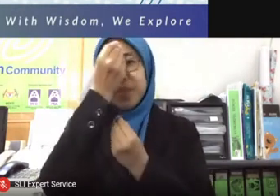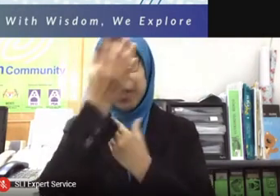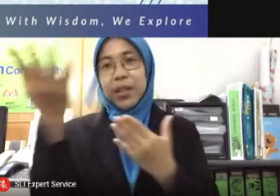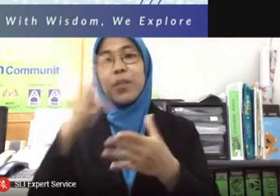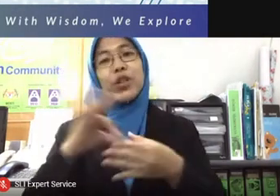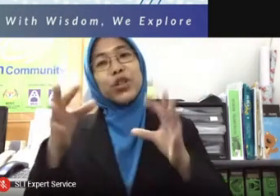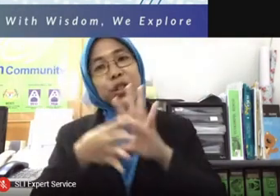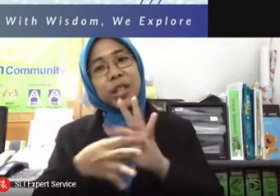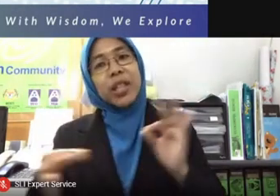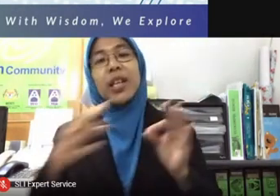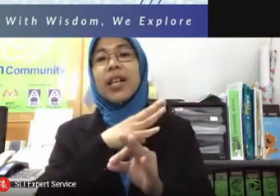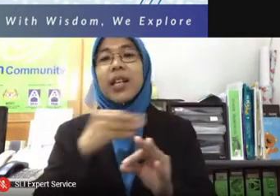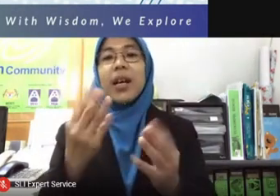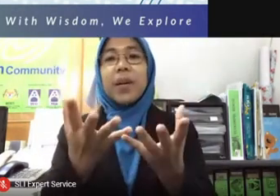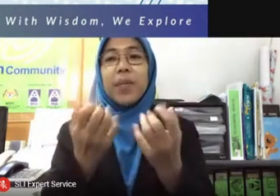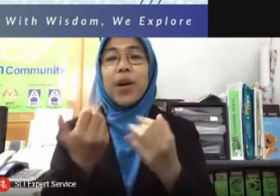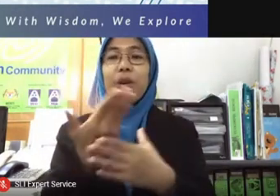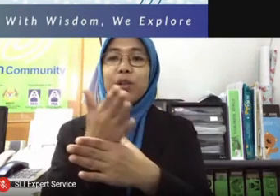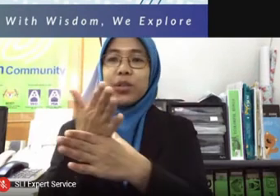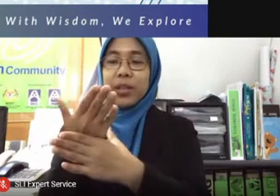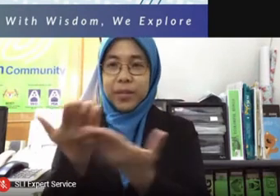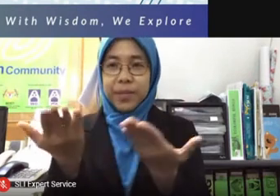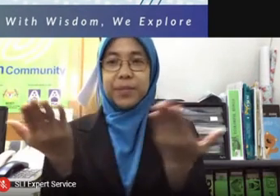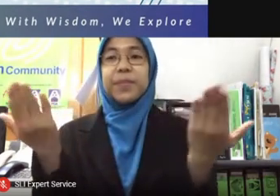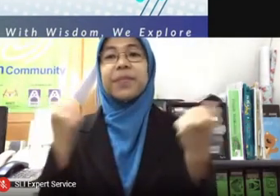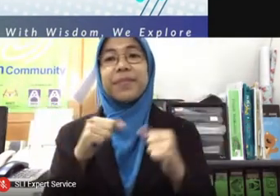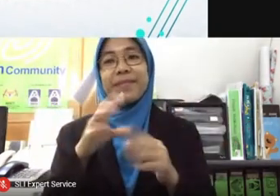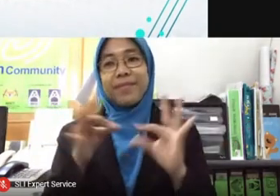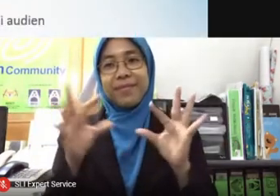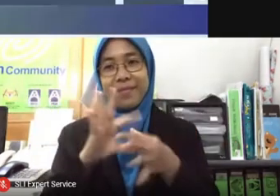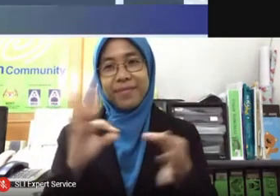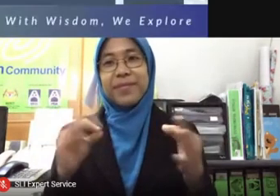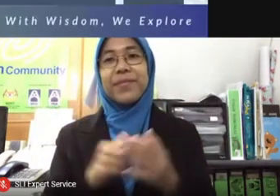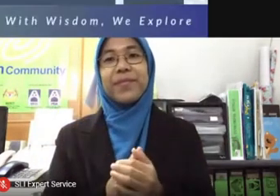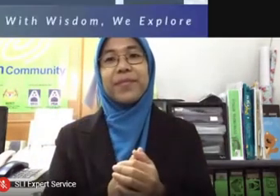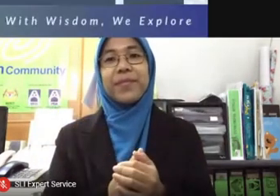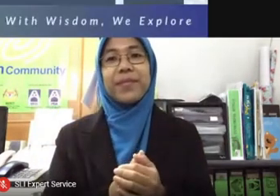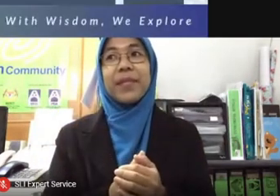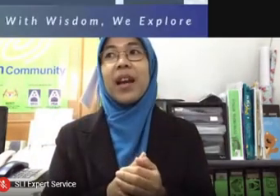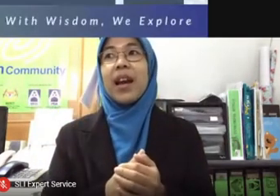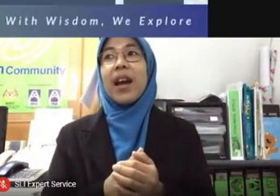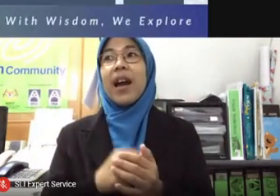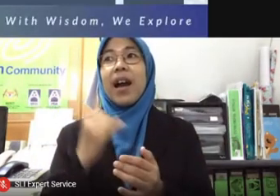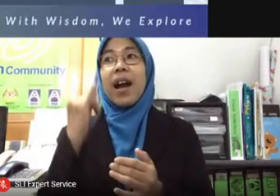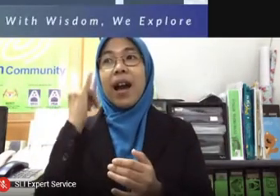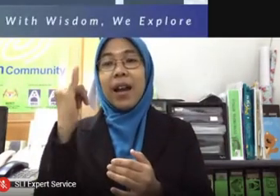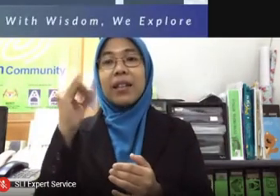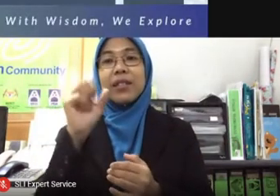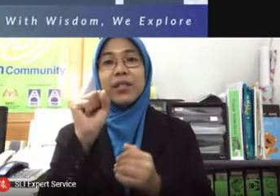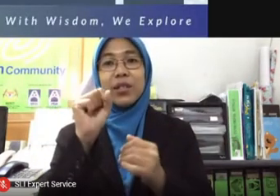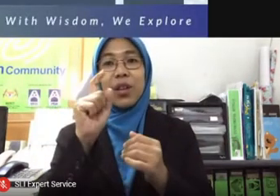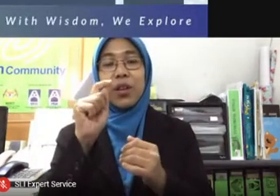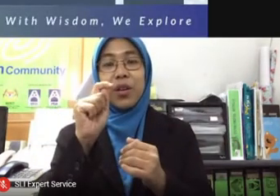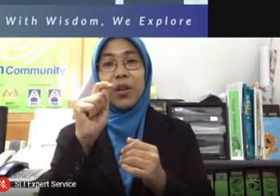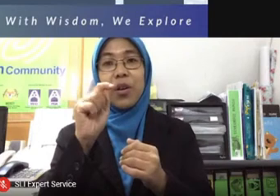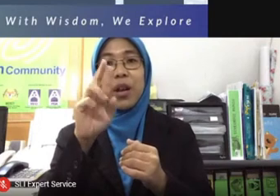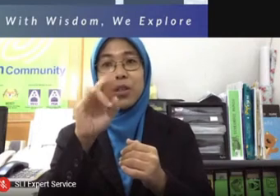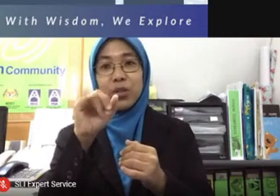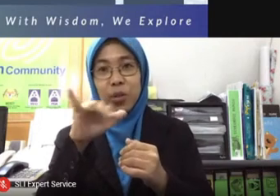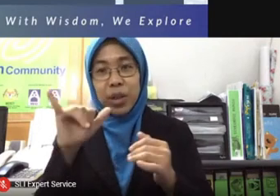bercerita, kita ikhlas nak share the story, So I story is important. Okay, teknik untuk